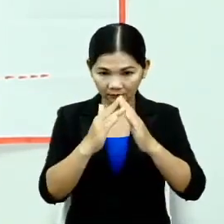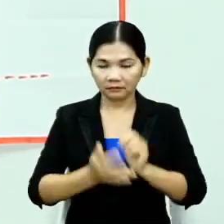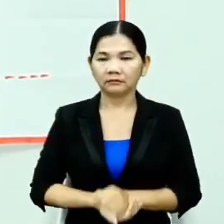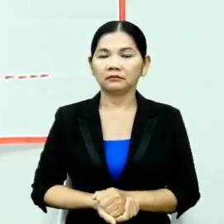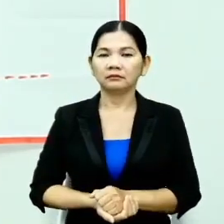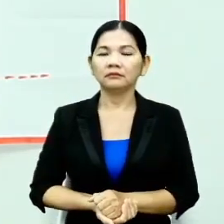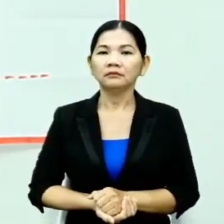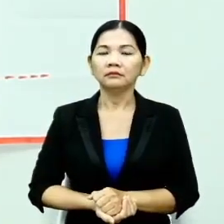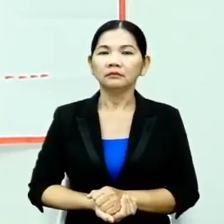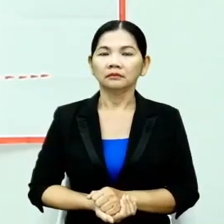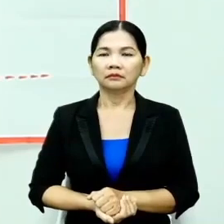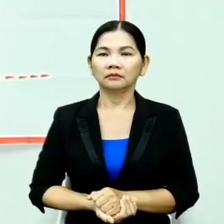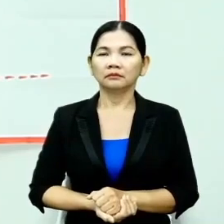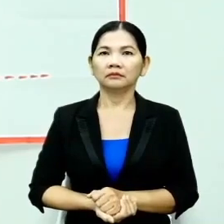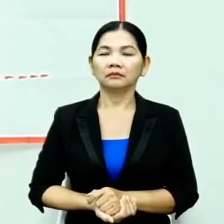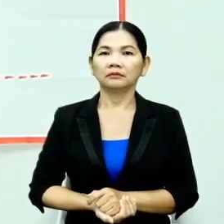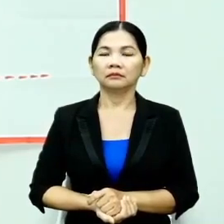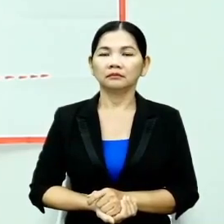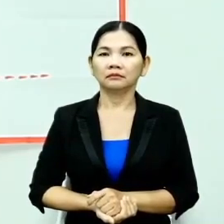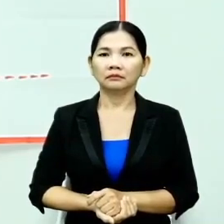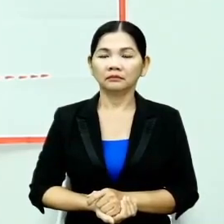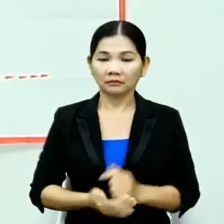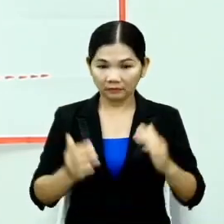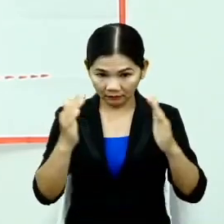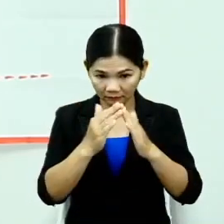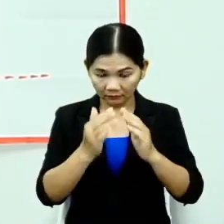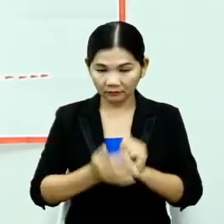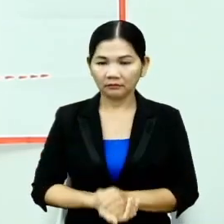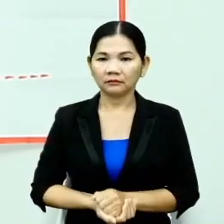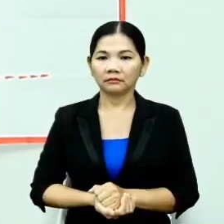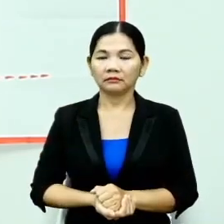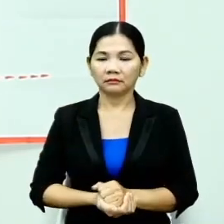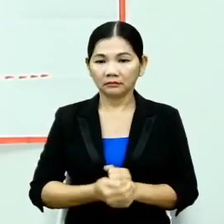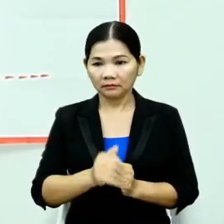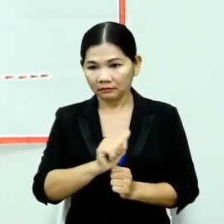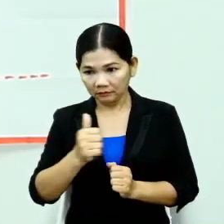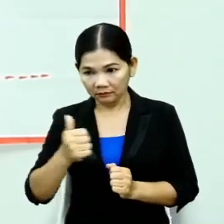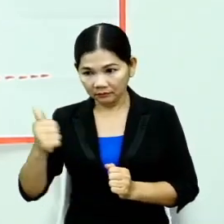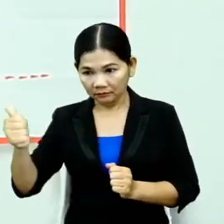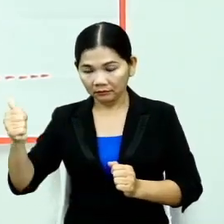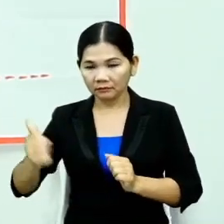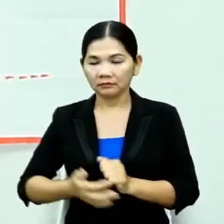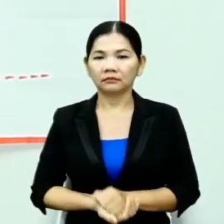ណាកូនត្រូវបំពេញផ្ទះរបស់កូនរៀងរៀងខ្លួនចា